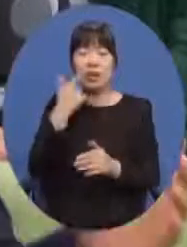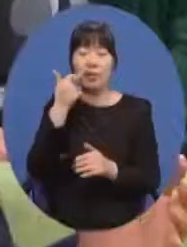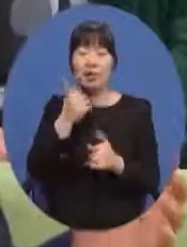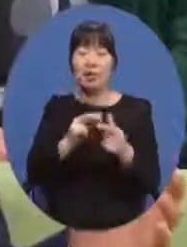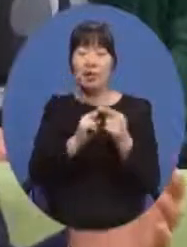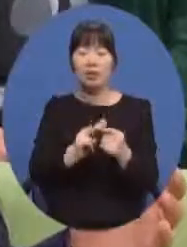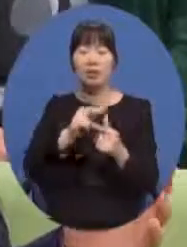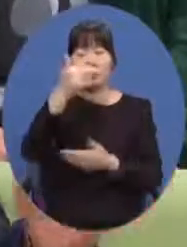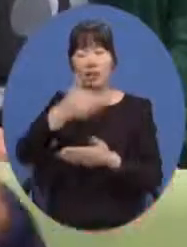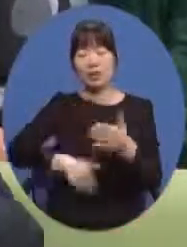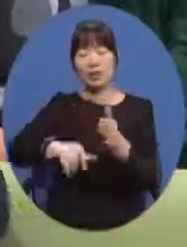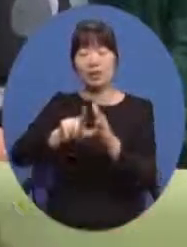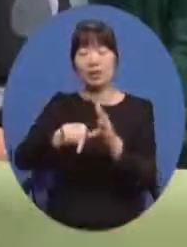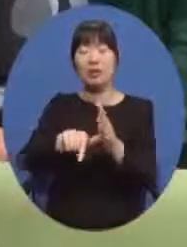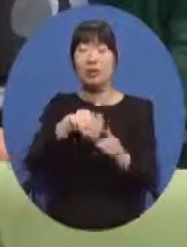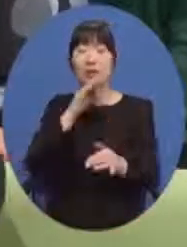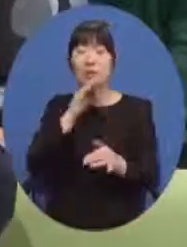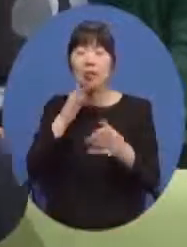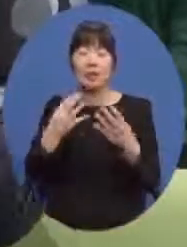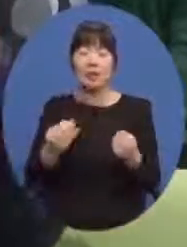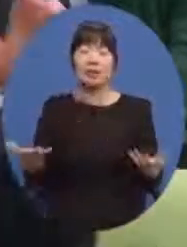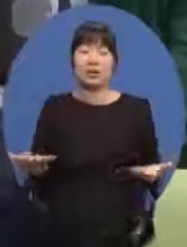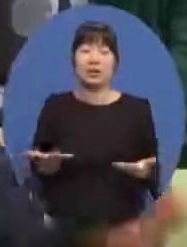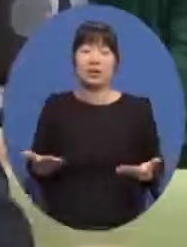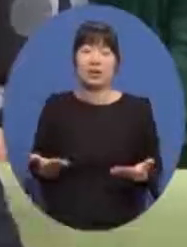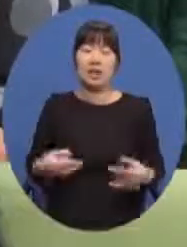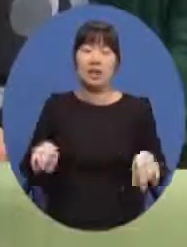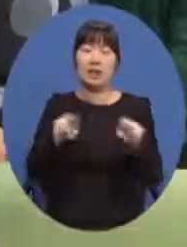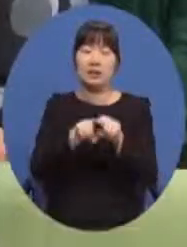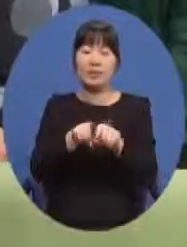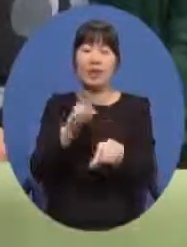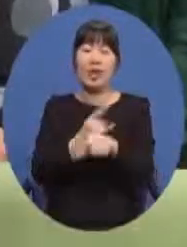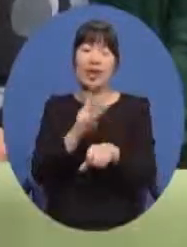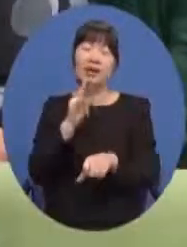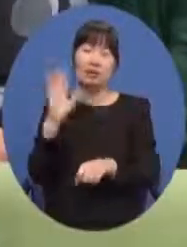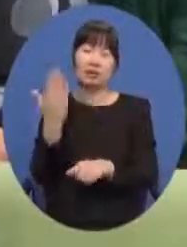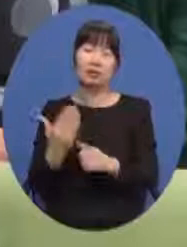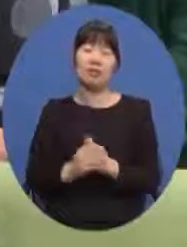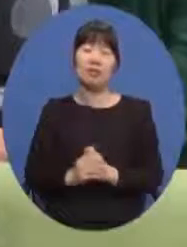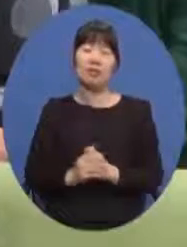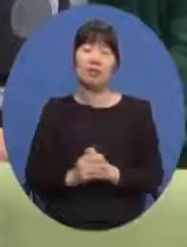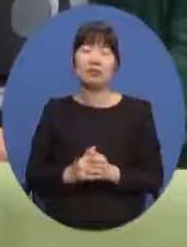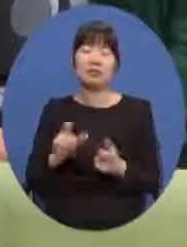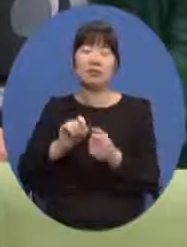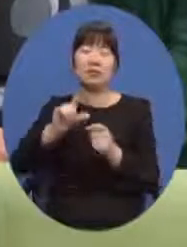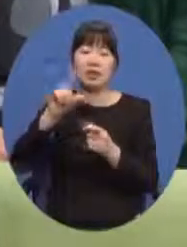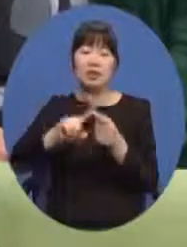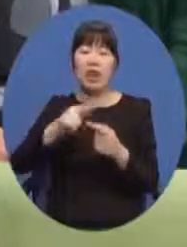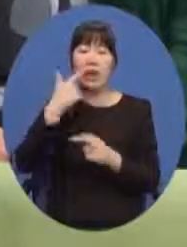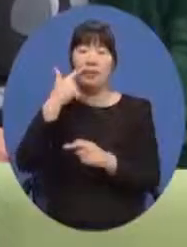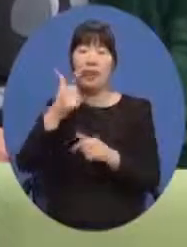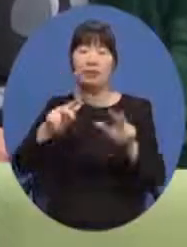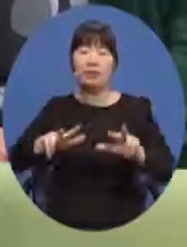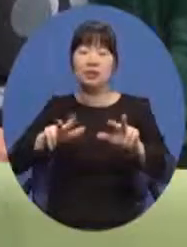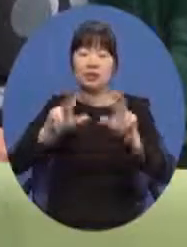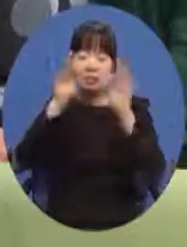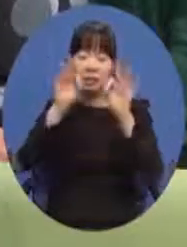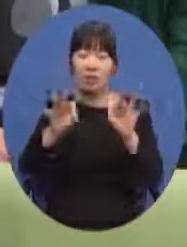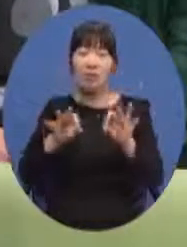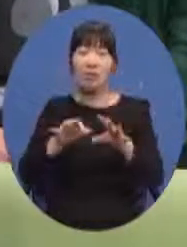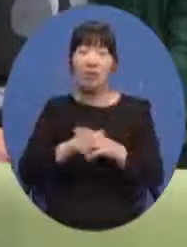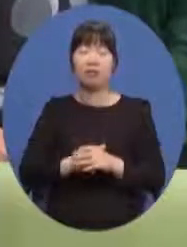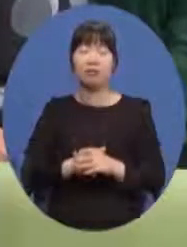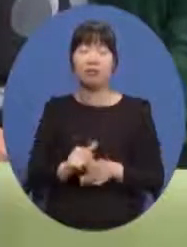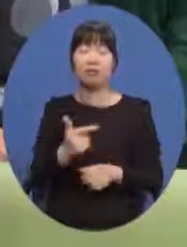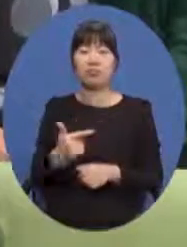아빠하고 나머지 시간에는 참으로 많은 일을 이제 함께 해야 되는데, 되게 이 아빠들이 요즘 보면요,